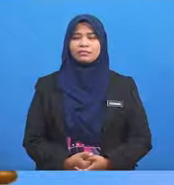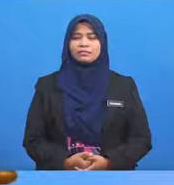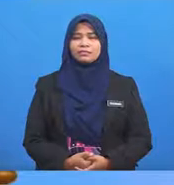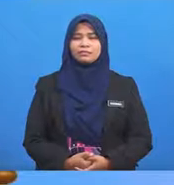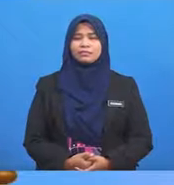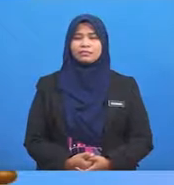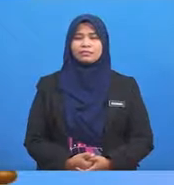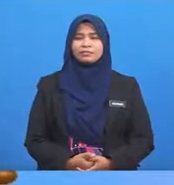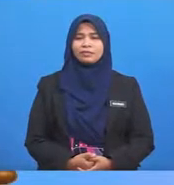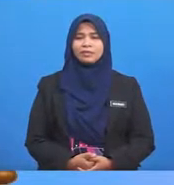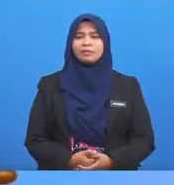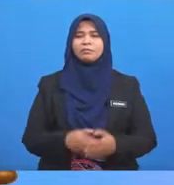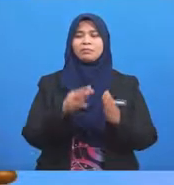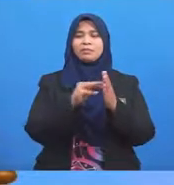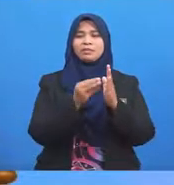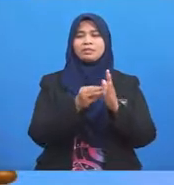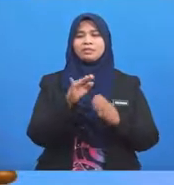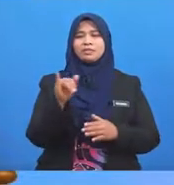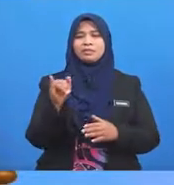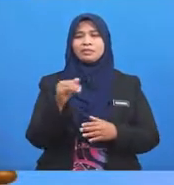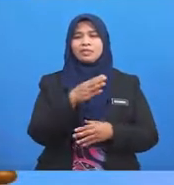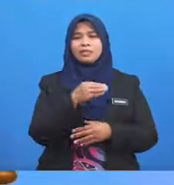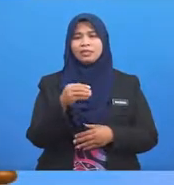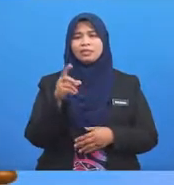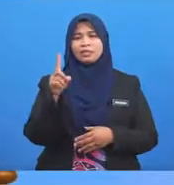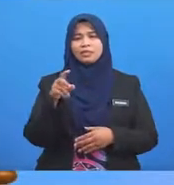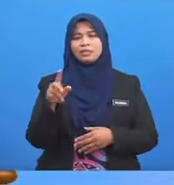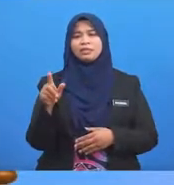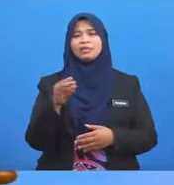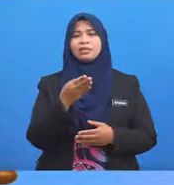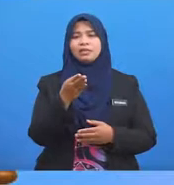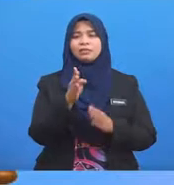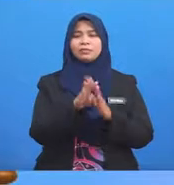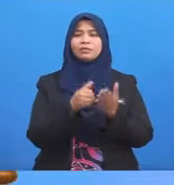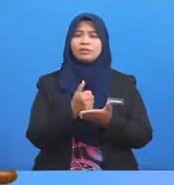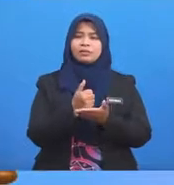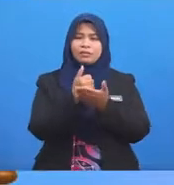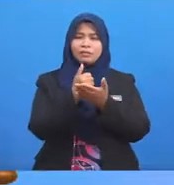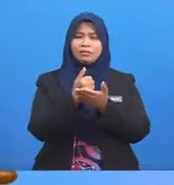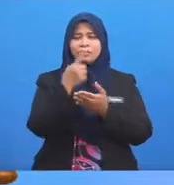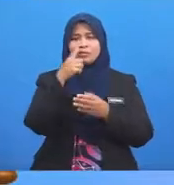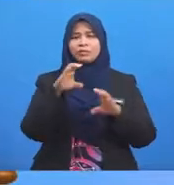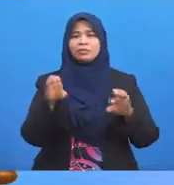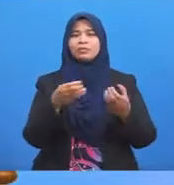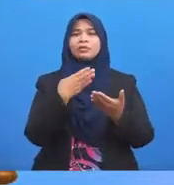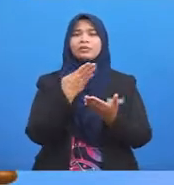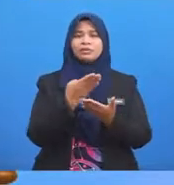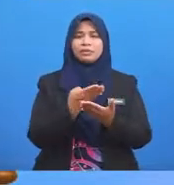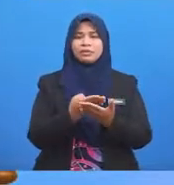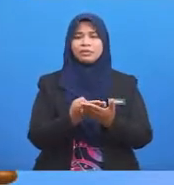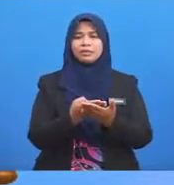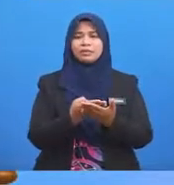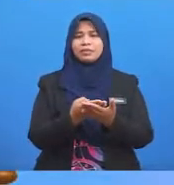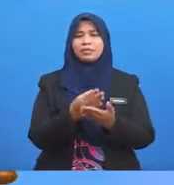والعدوان. Mafhumnya, dan hendaklah kamu bertolong-tolongan untuk membuat kebajikan dan